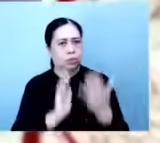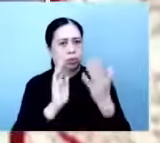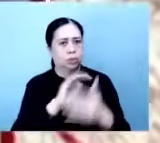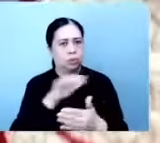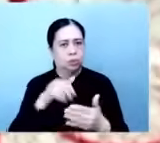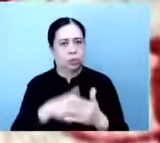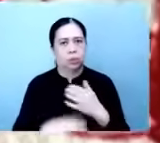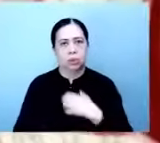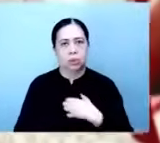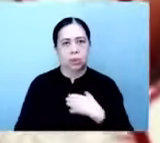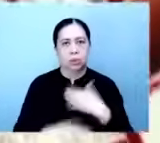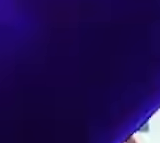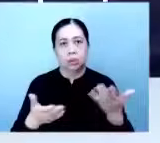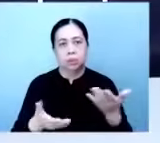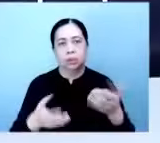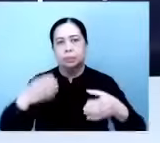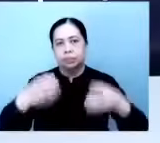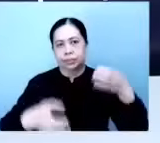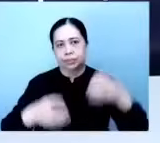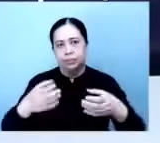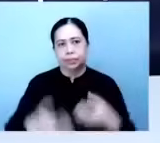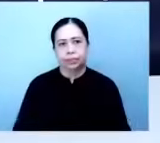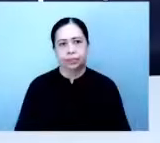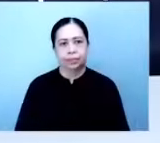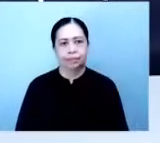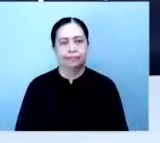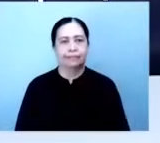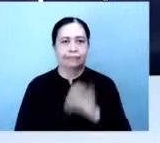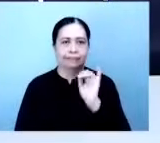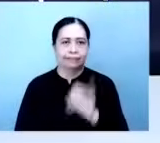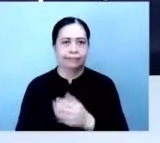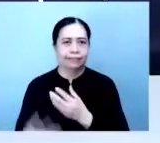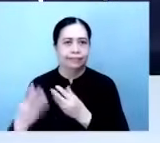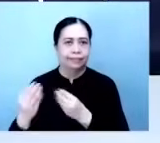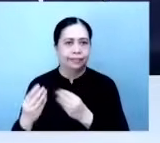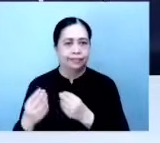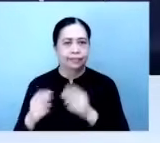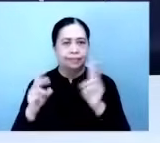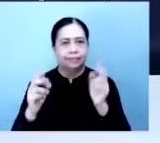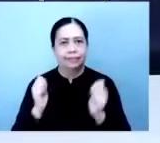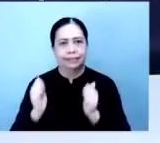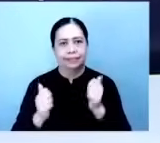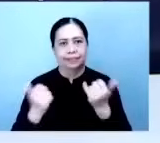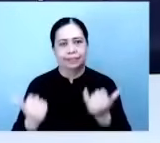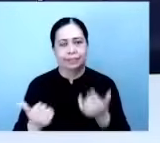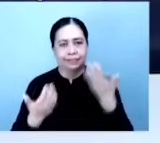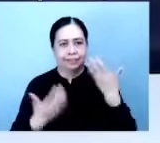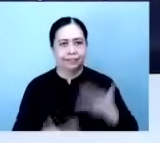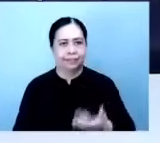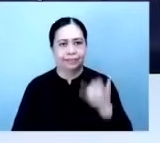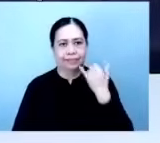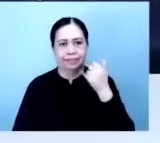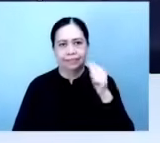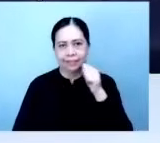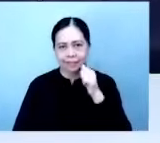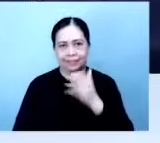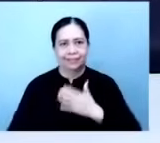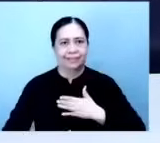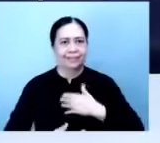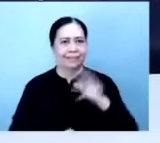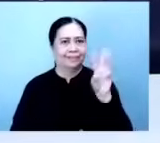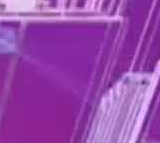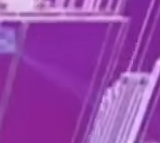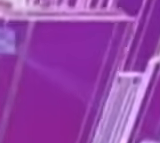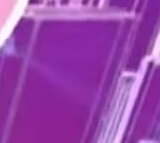sa korte. At yan ang latest and hottest sa Showbiz Tonight. Ako si Janya Lipon. Happy Wednesday mga